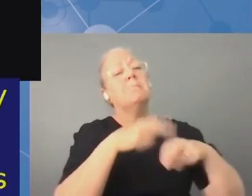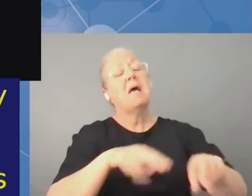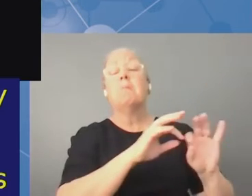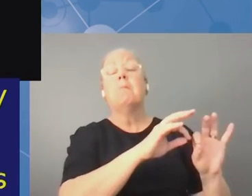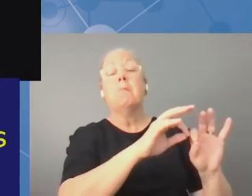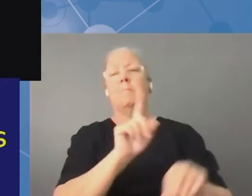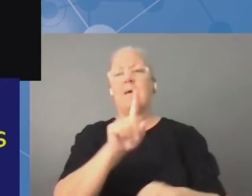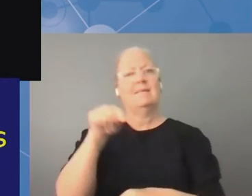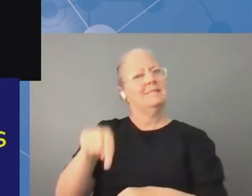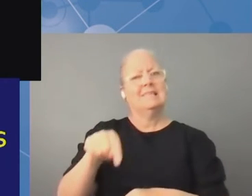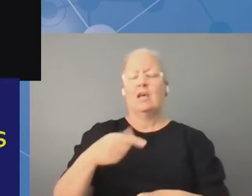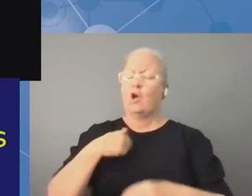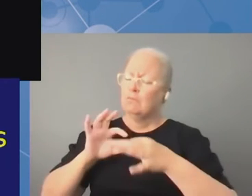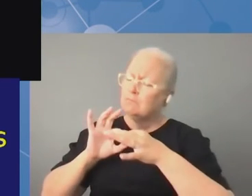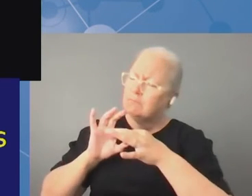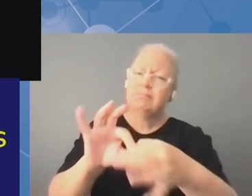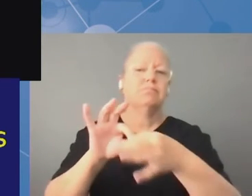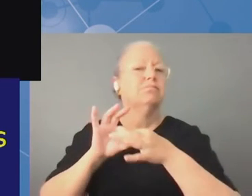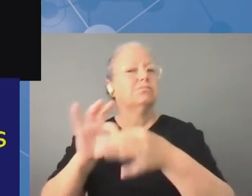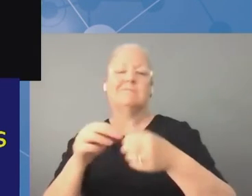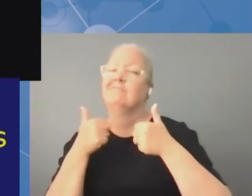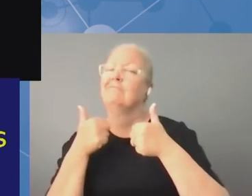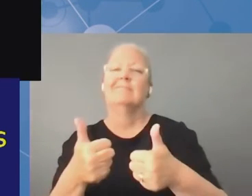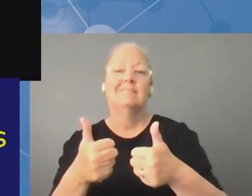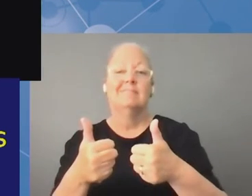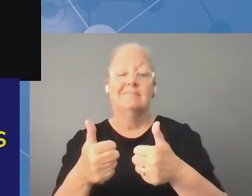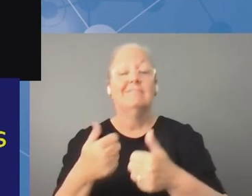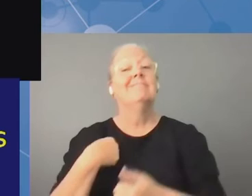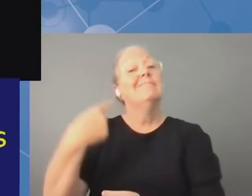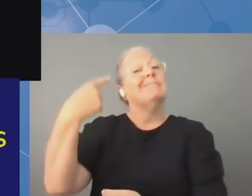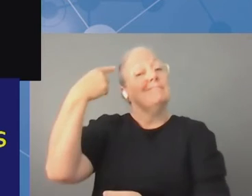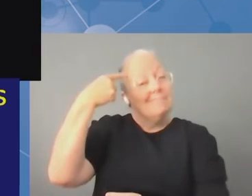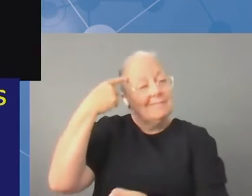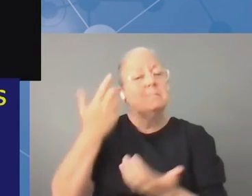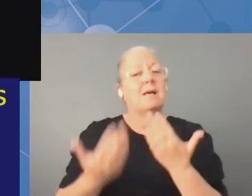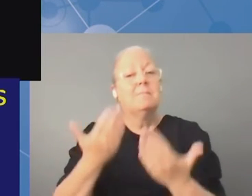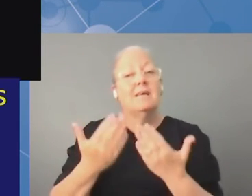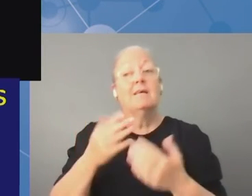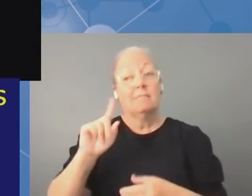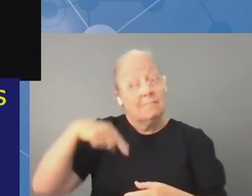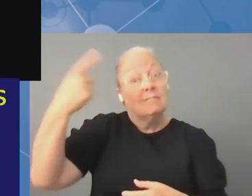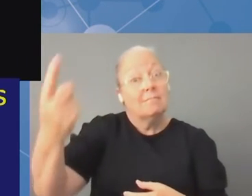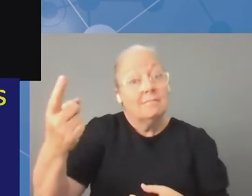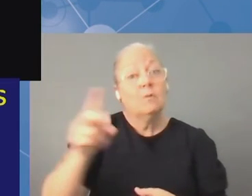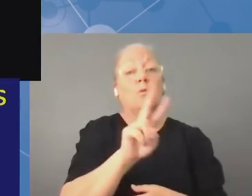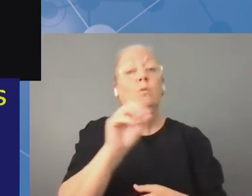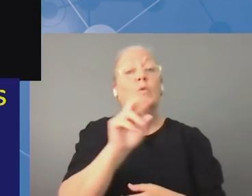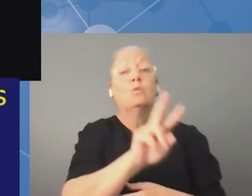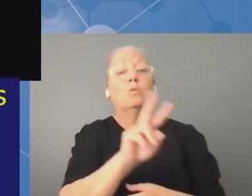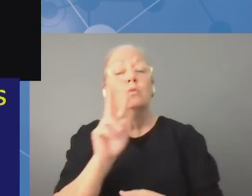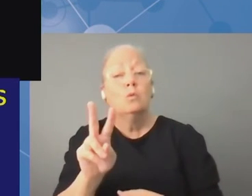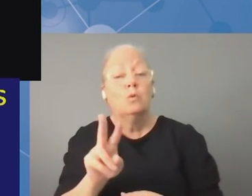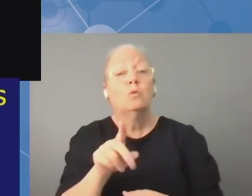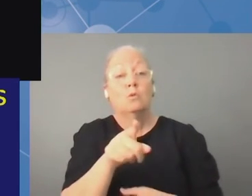продолжающаяся один час, но она показалась нам гораздо более конструктивной, чем многие панельные дискуссии, потому что